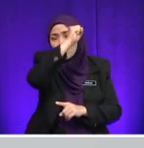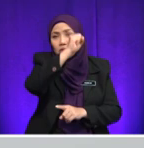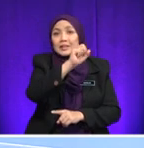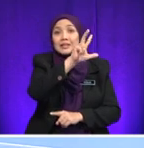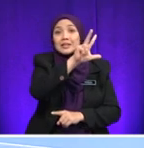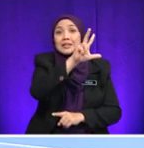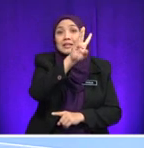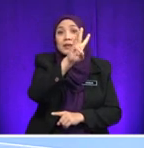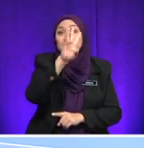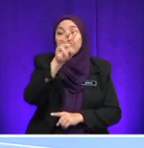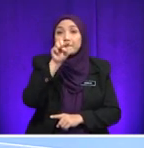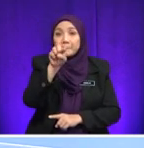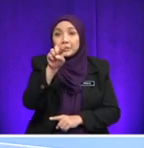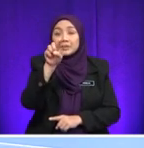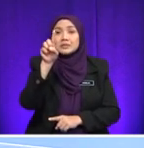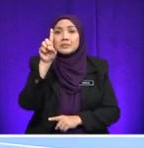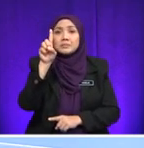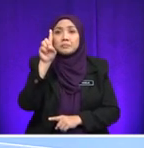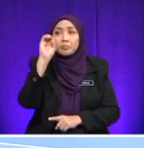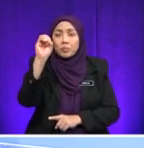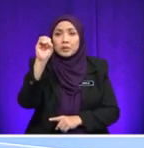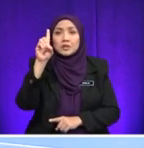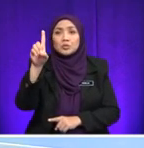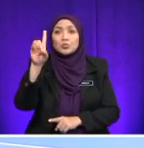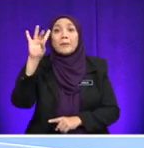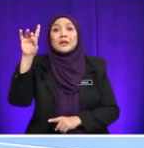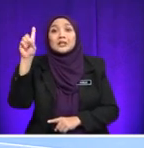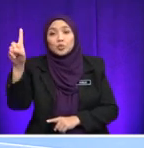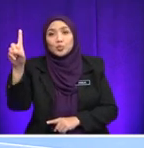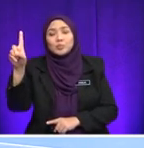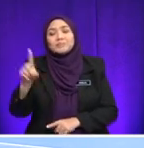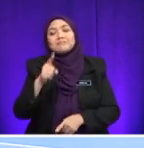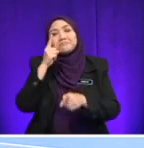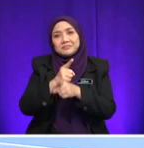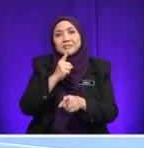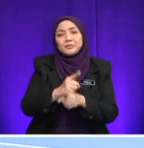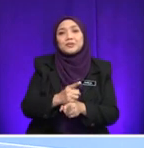366 puluhan 3181 Oke